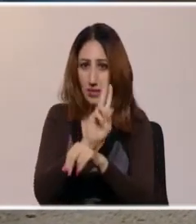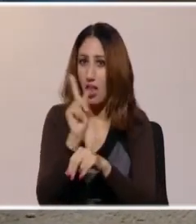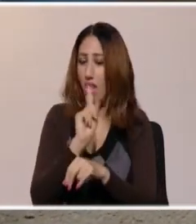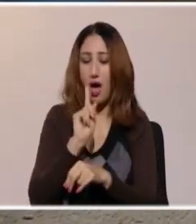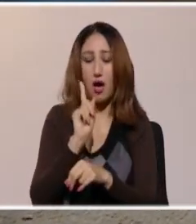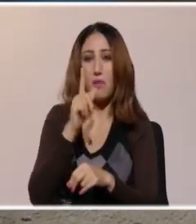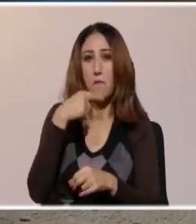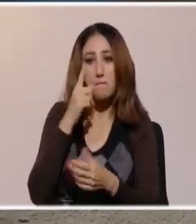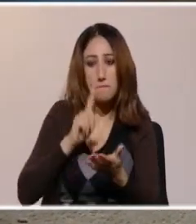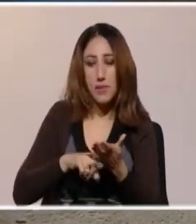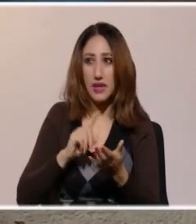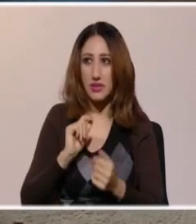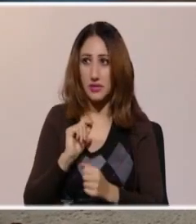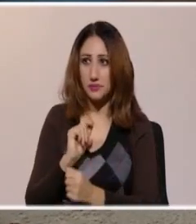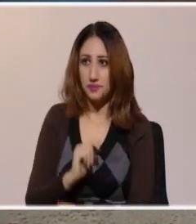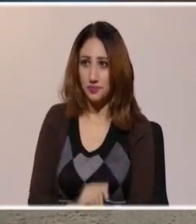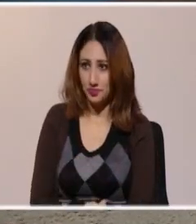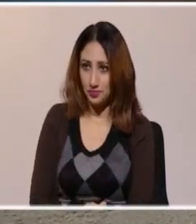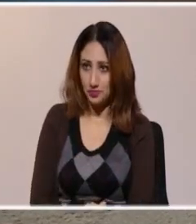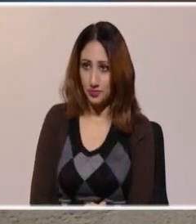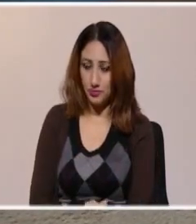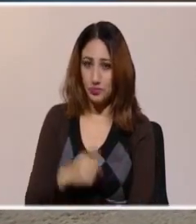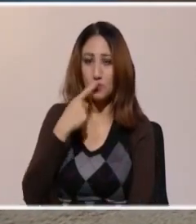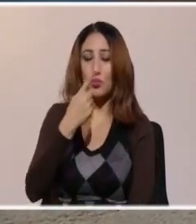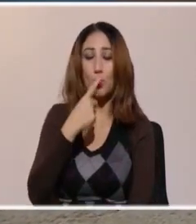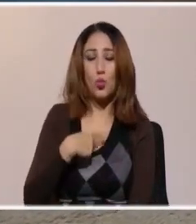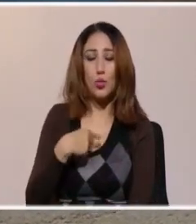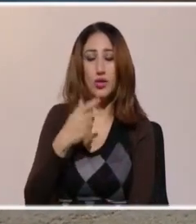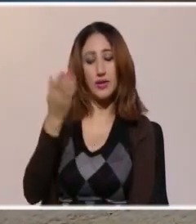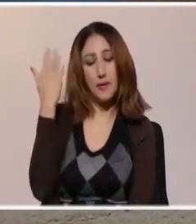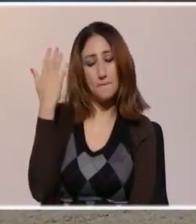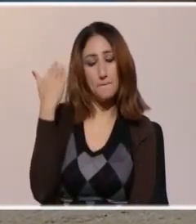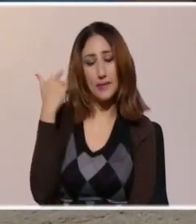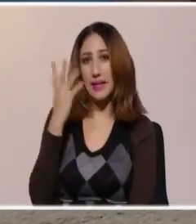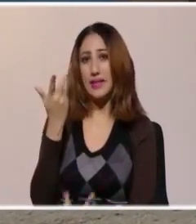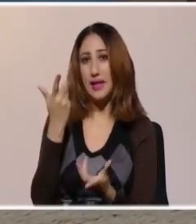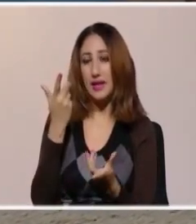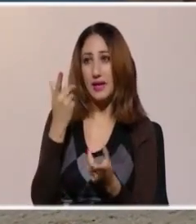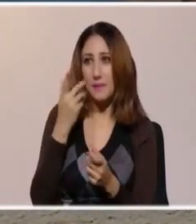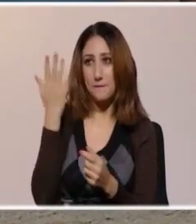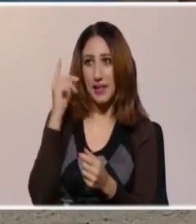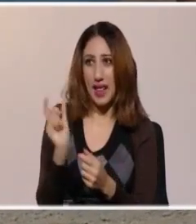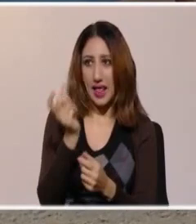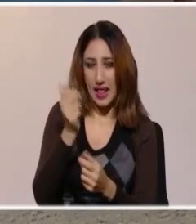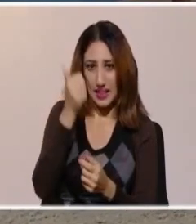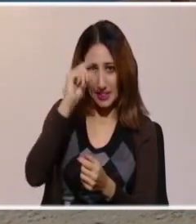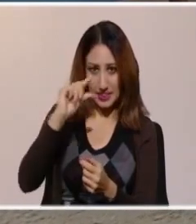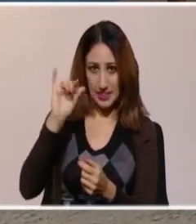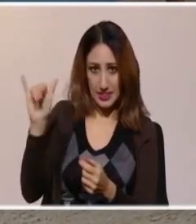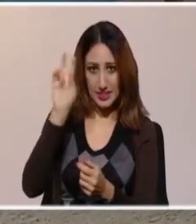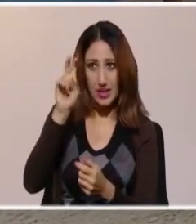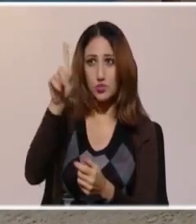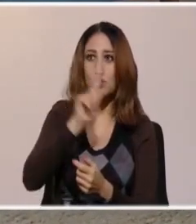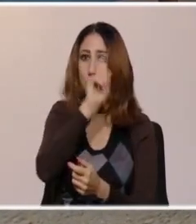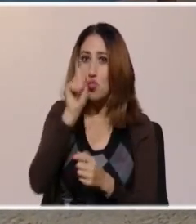في أكتر من موقف. احكي لي موقف كده بعد إذنك. جنب يعني مثلا مدام نادية لطفي. أيوه. من الناس اللي كان بيسأل